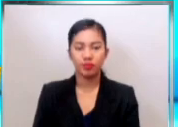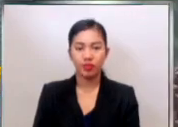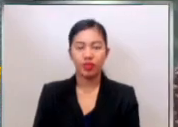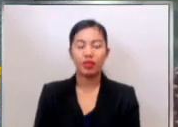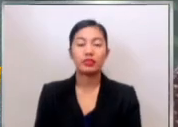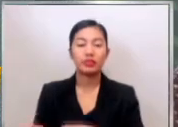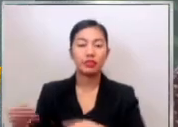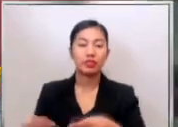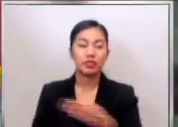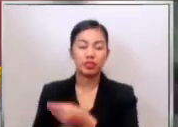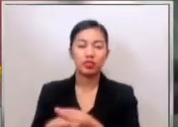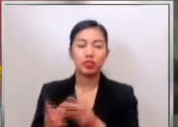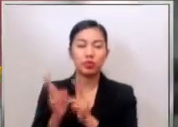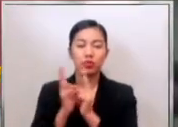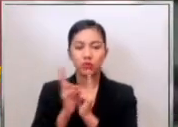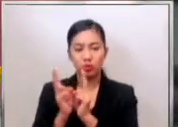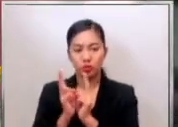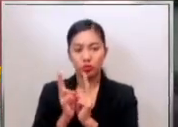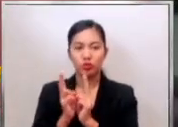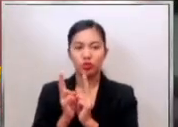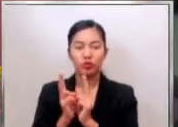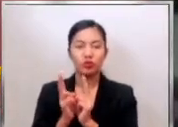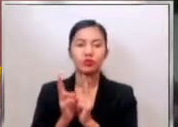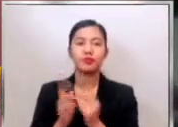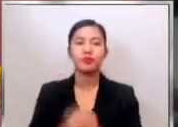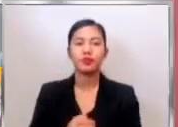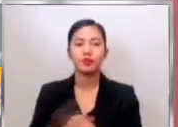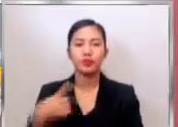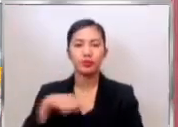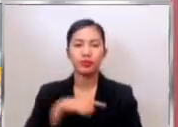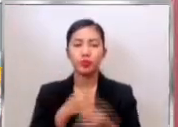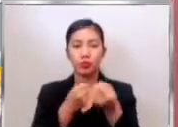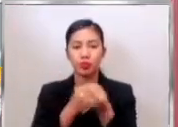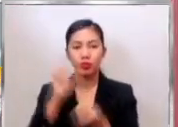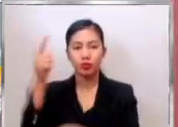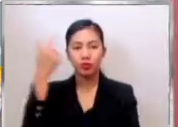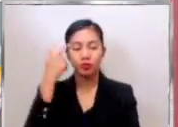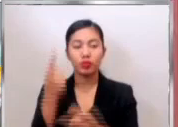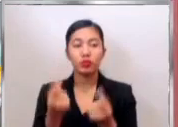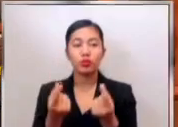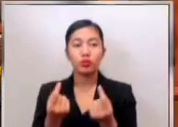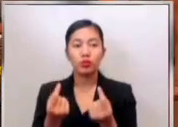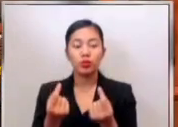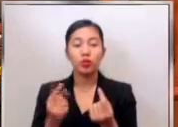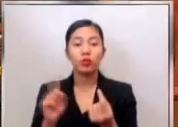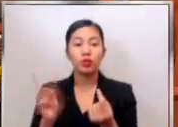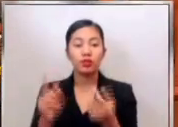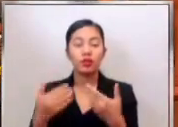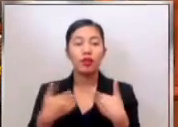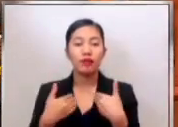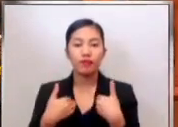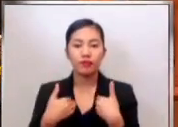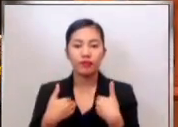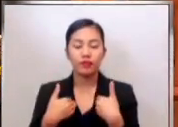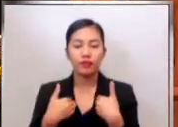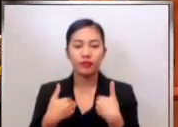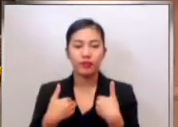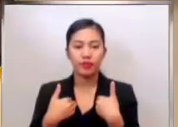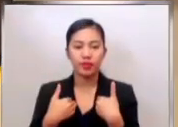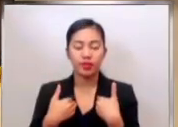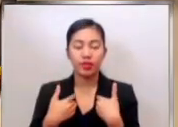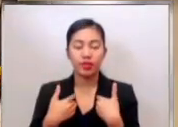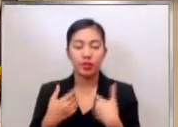ay kaisa ng gobyerno at mga negosyante na bumangon na tayo dito mula sa kahirapan dulot ng